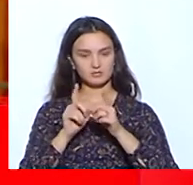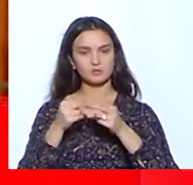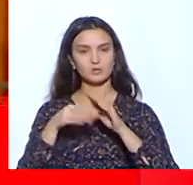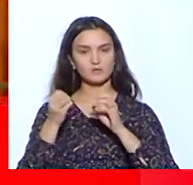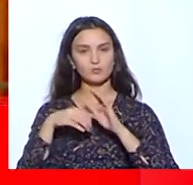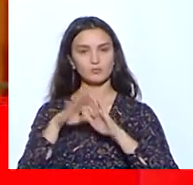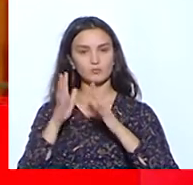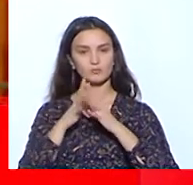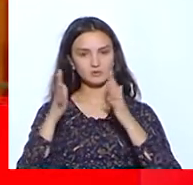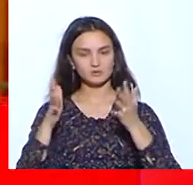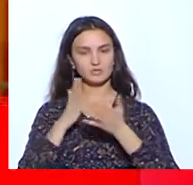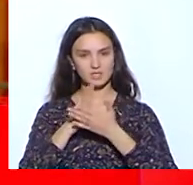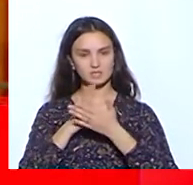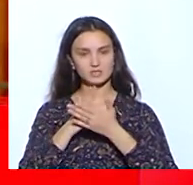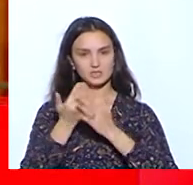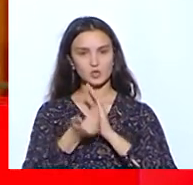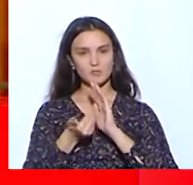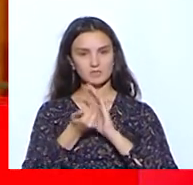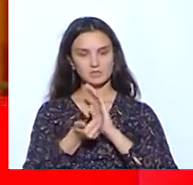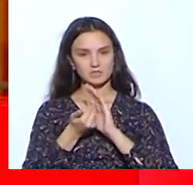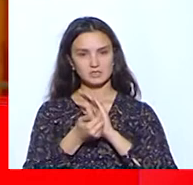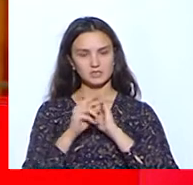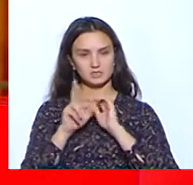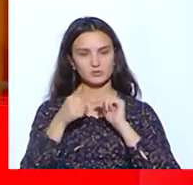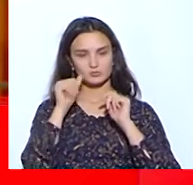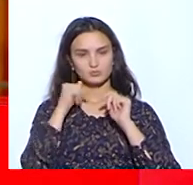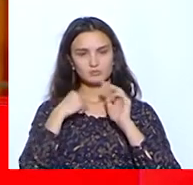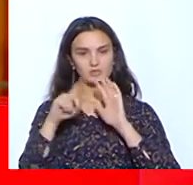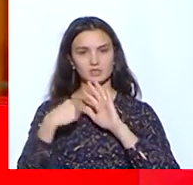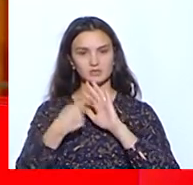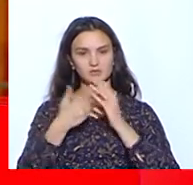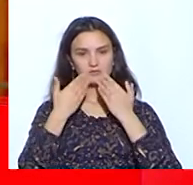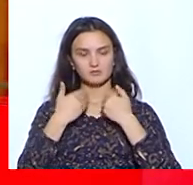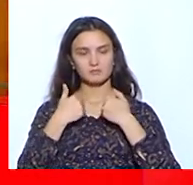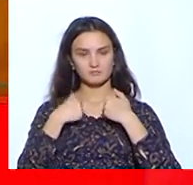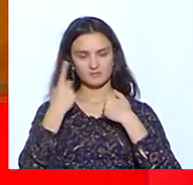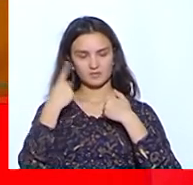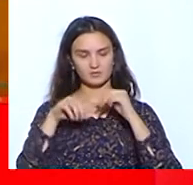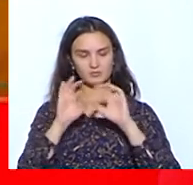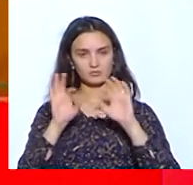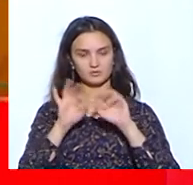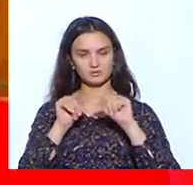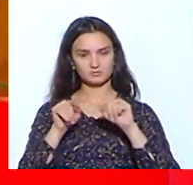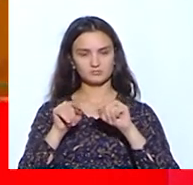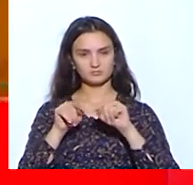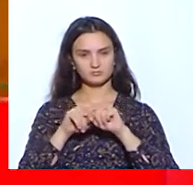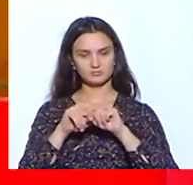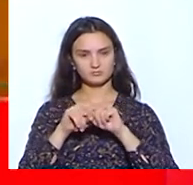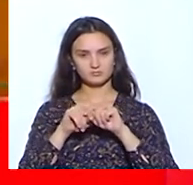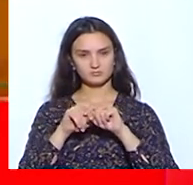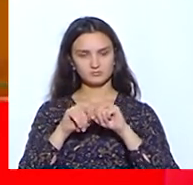მეტიც, არსებობს მაგალითად რეკომენდაცია და გუშინ მე კითხვა დამისვეს და ამიტომ თავს ვალდებულად ვთვლი, რომ ამ კითხვასაც გავცეთ